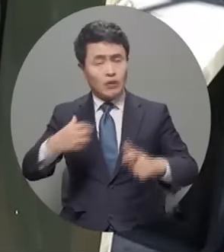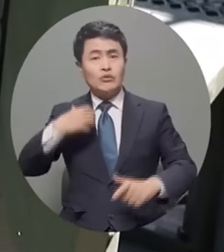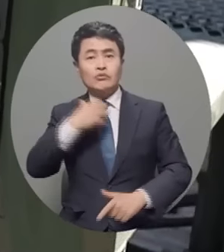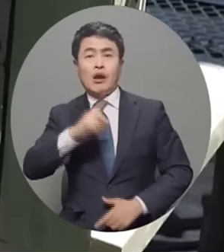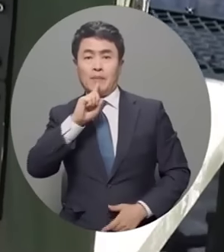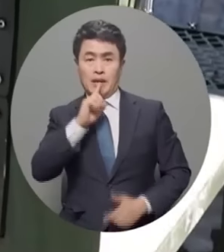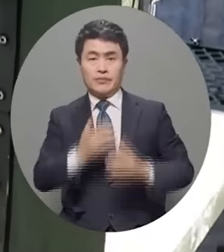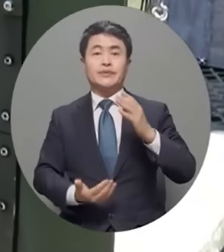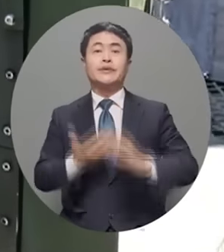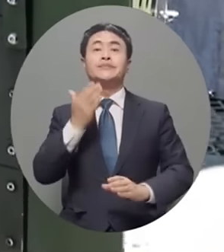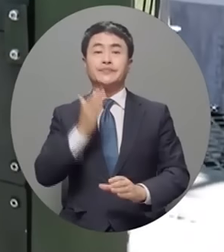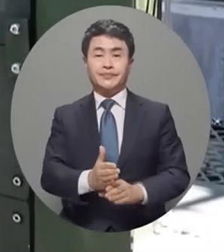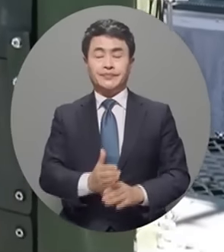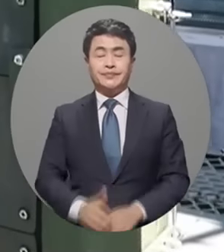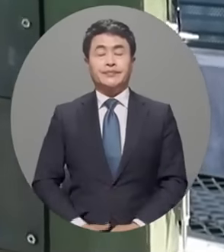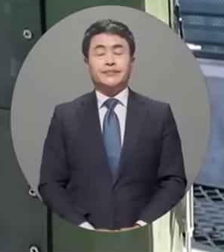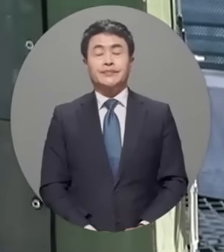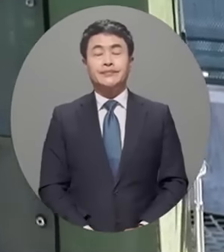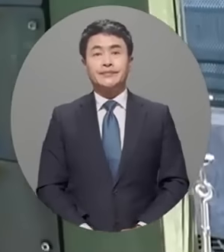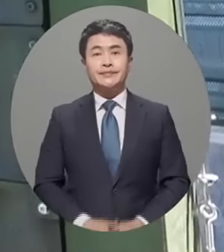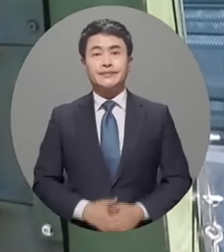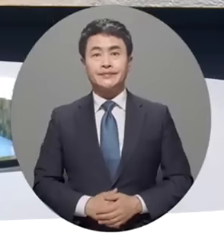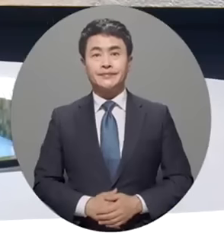나오고 있습니다. MBC 뉴스 구승입니다.